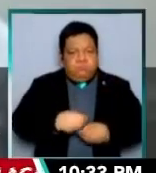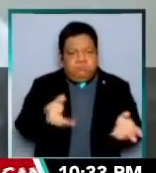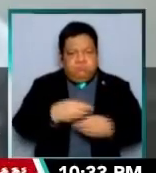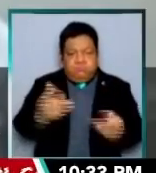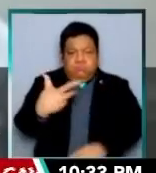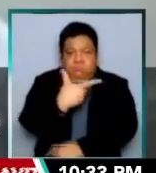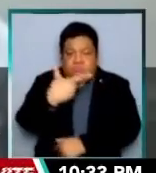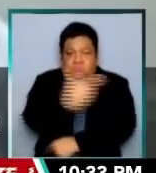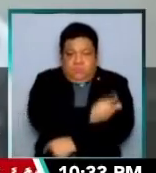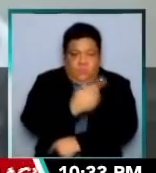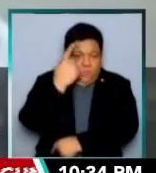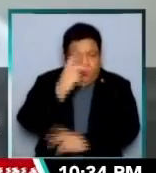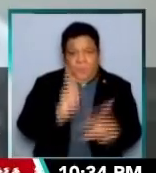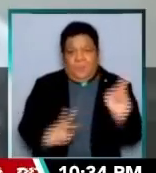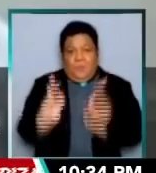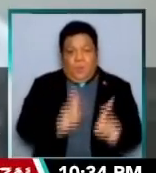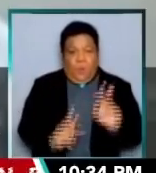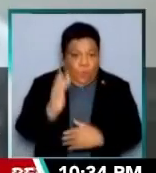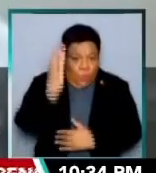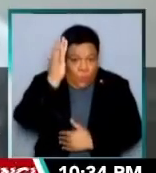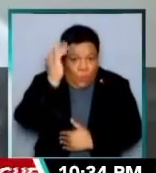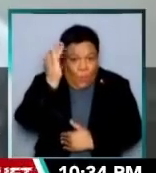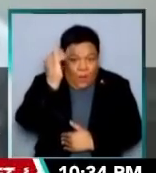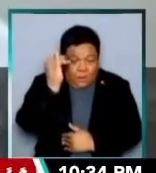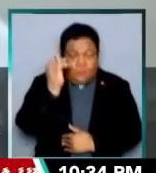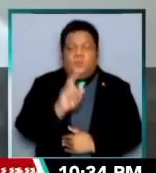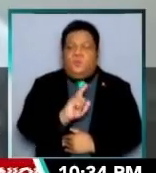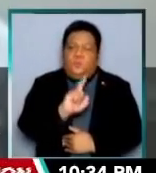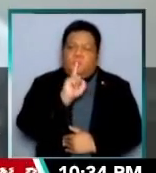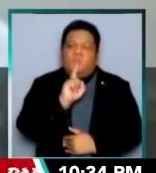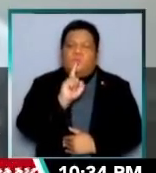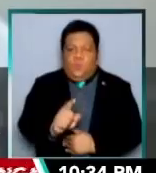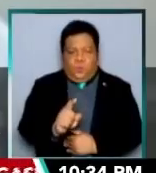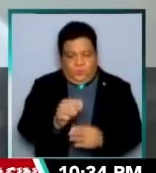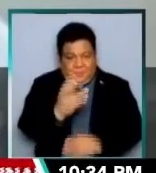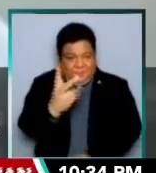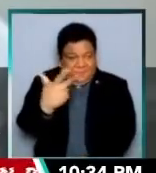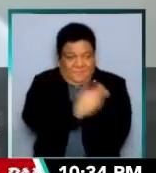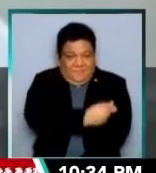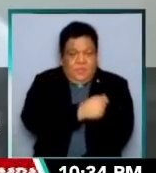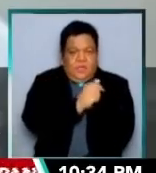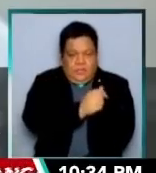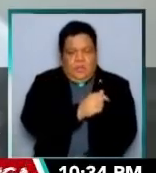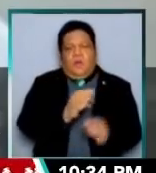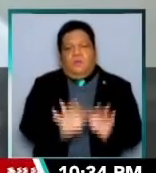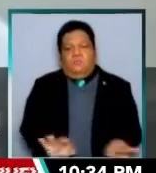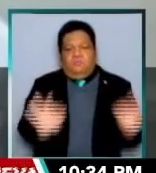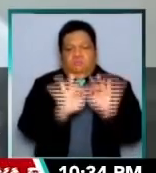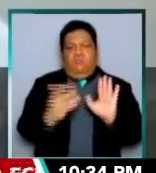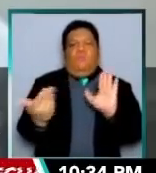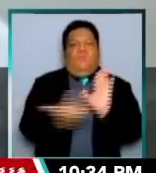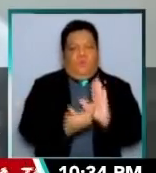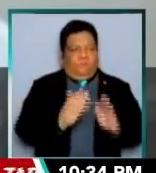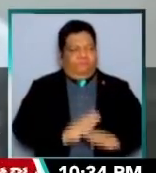their citizens. Because at the end of the day, it's really going to be vaccination pa rin. Proven against severe and